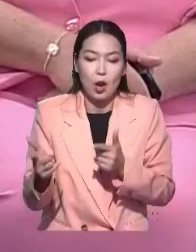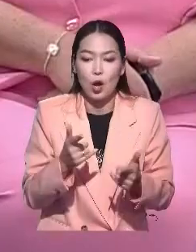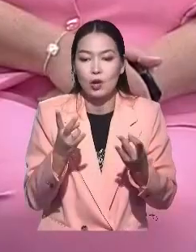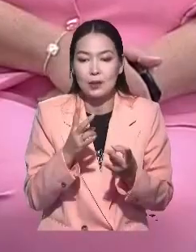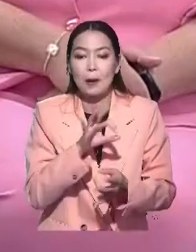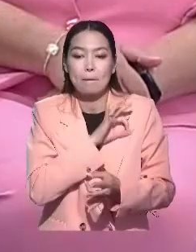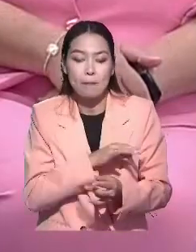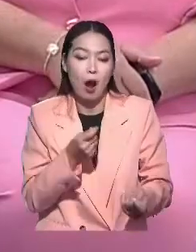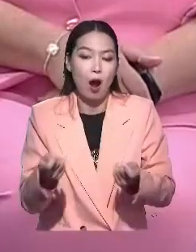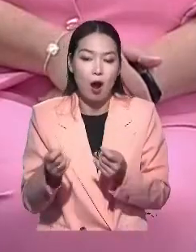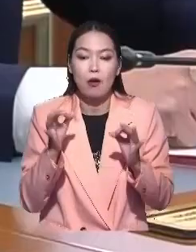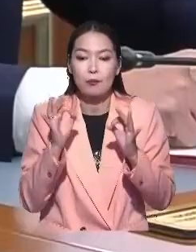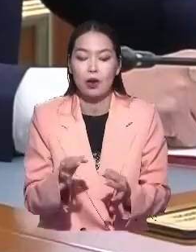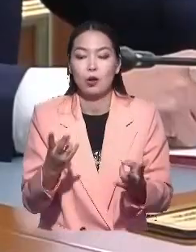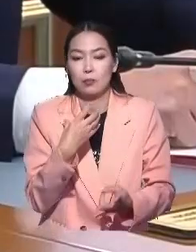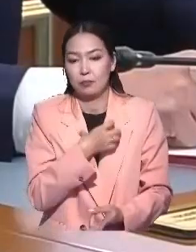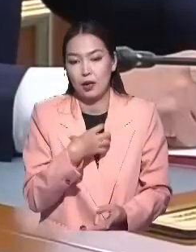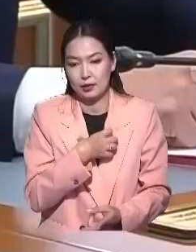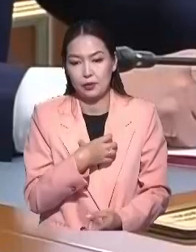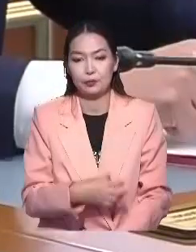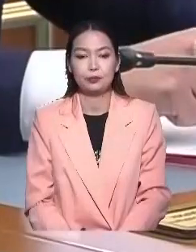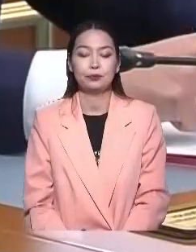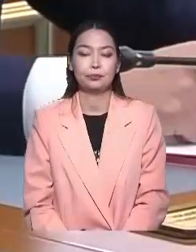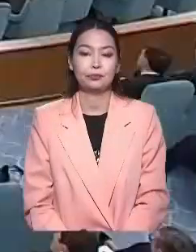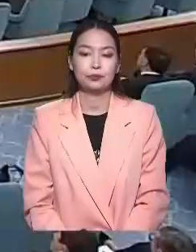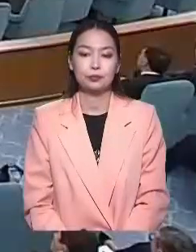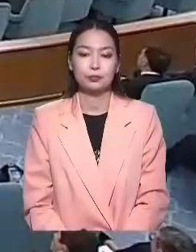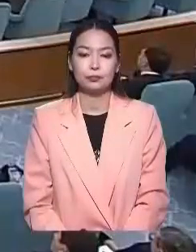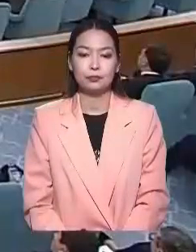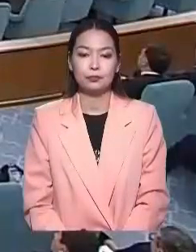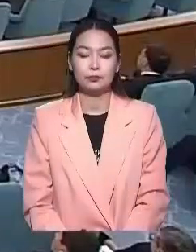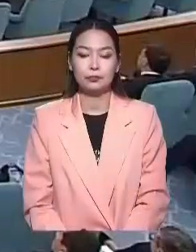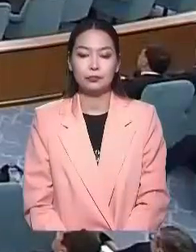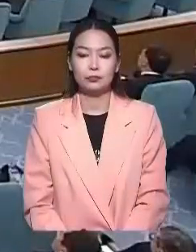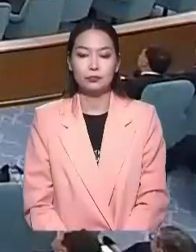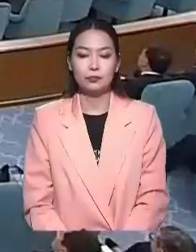тиімді басқару маңызды екенін жеткізді. Сүндет Оралбек, Бағлан Жанғозин, Астана Таймс.